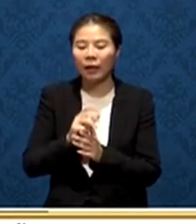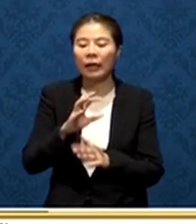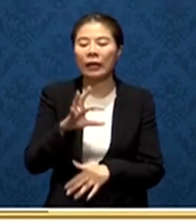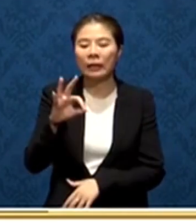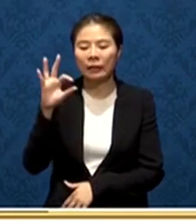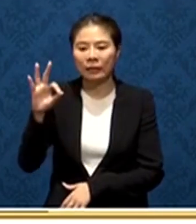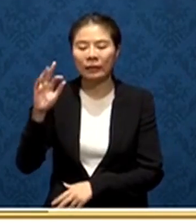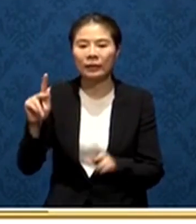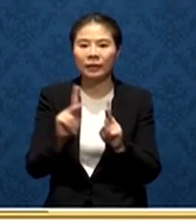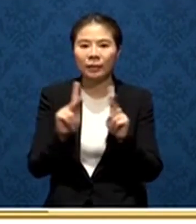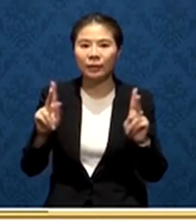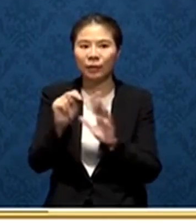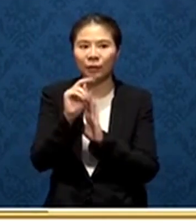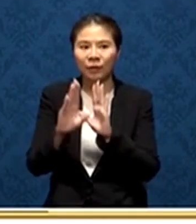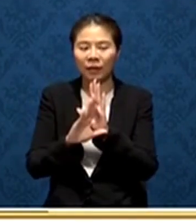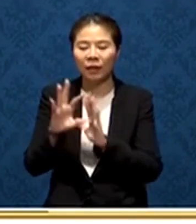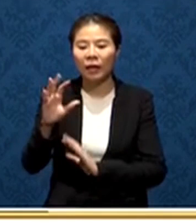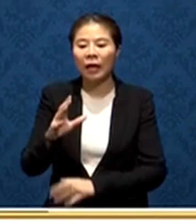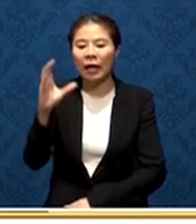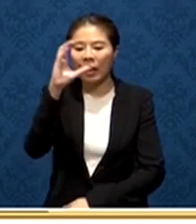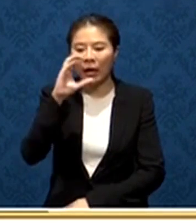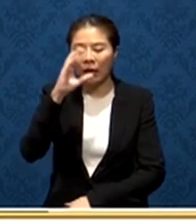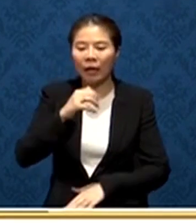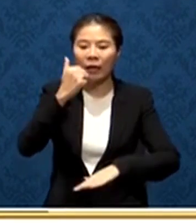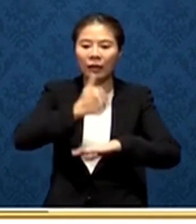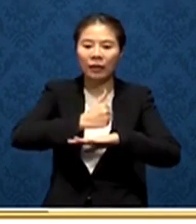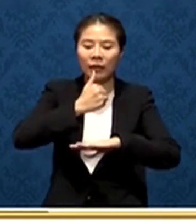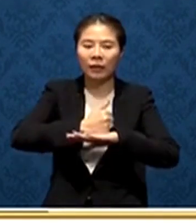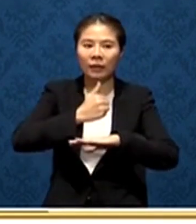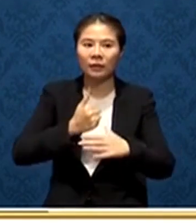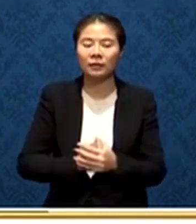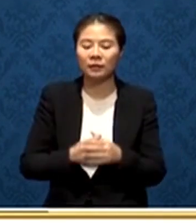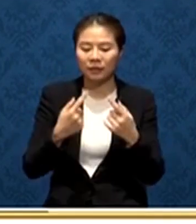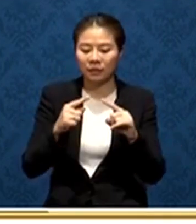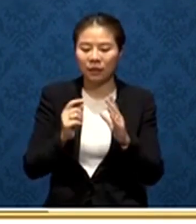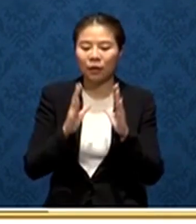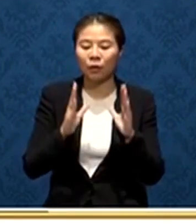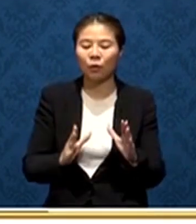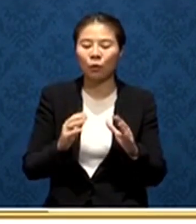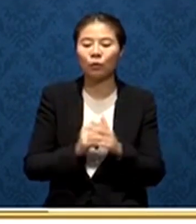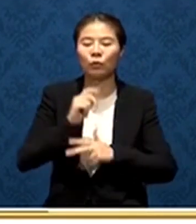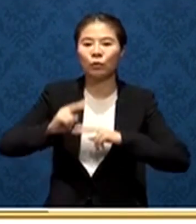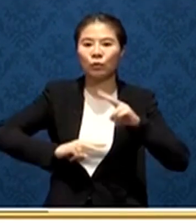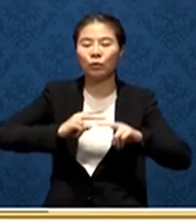กรรมการนโยบายก็ไปแต่งตั้งหรือสรรหาผู้อำนวยการซึ่งบังเอิญผู้อำนวยการ